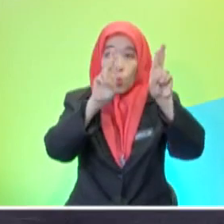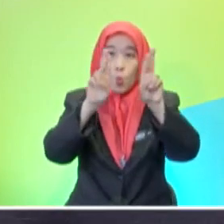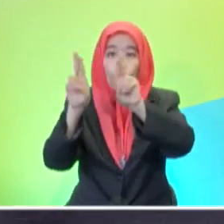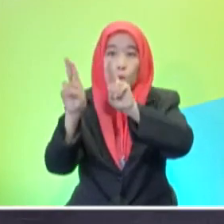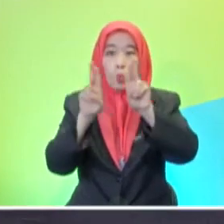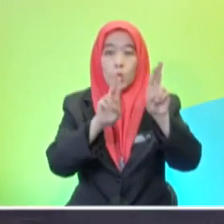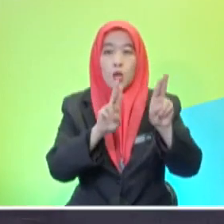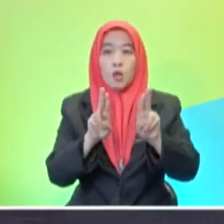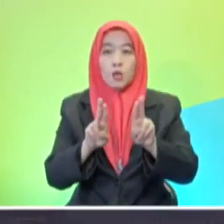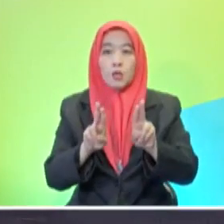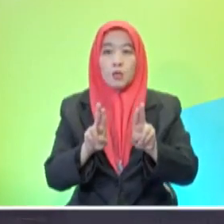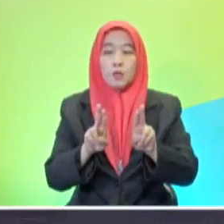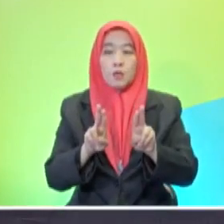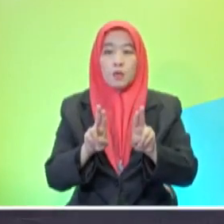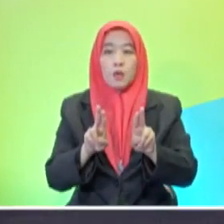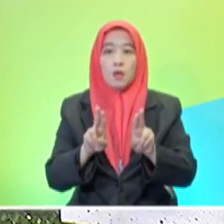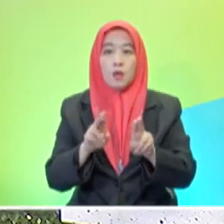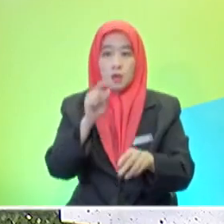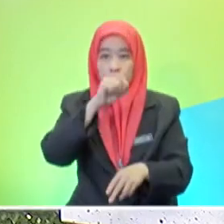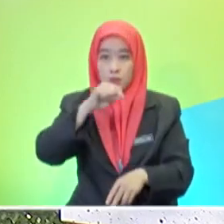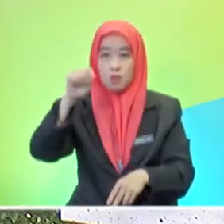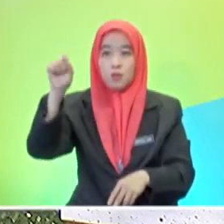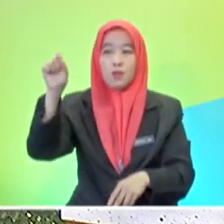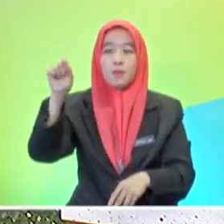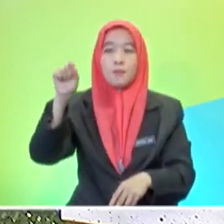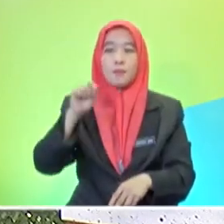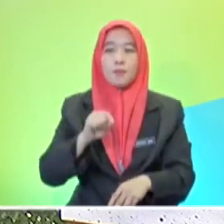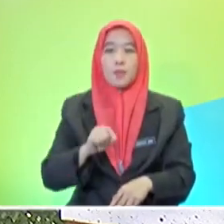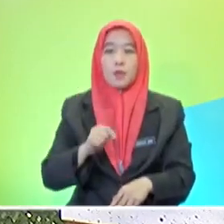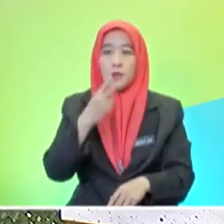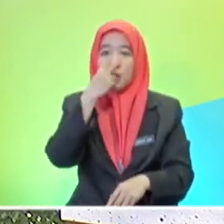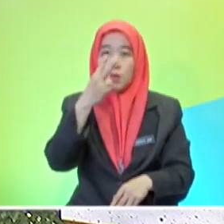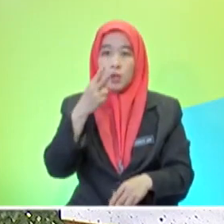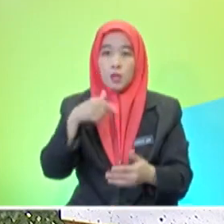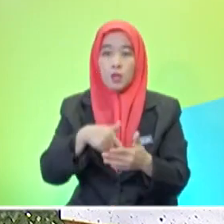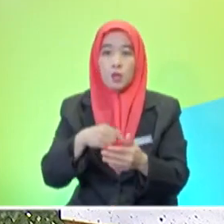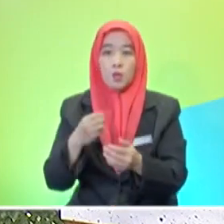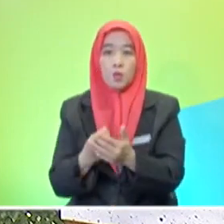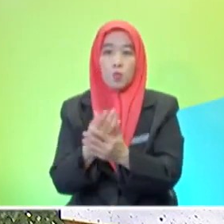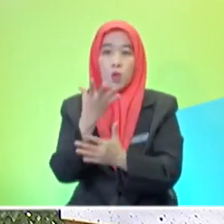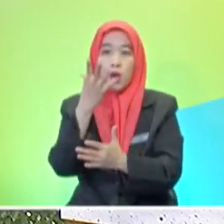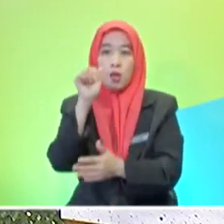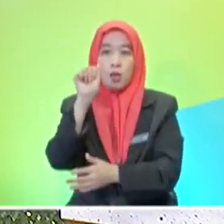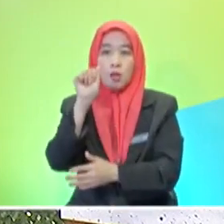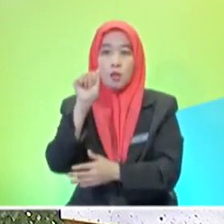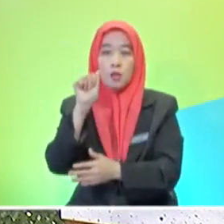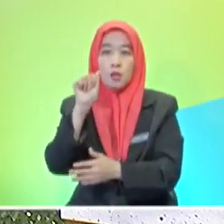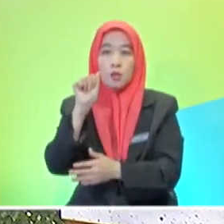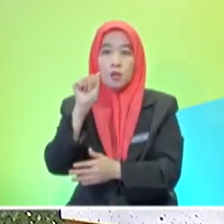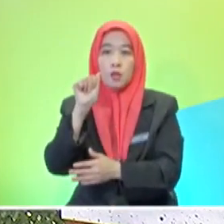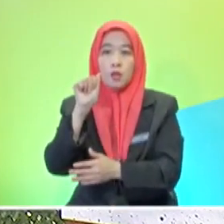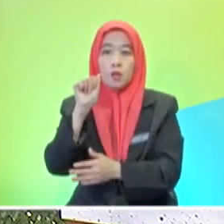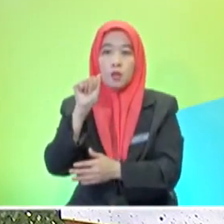kita boleh bernafas, ya? Okey. Okay. Baiklah. Jadi, Syafika cuba lihat tumbuhan A. Ha, subur ke? Bagaimana keadaan